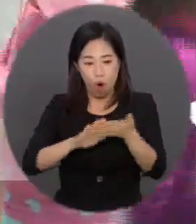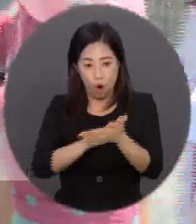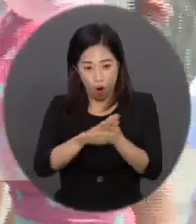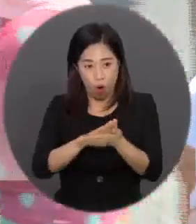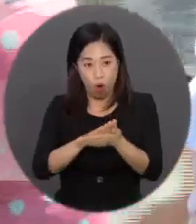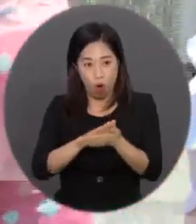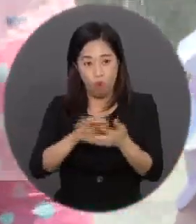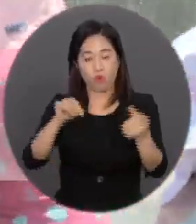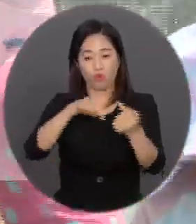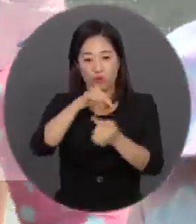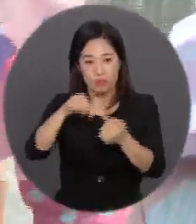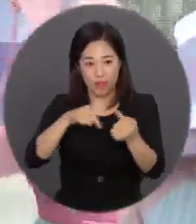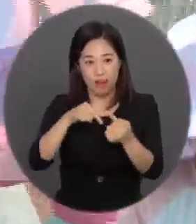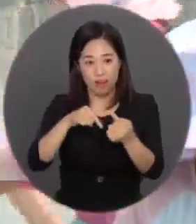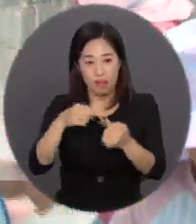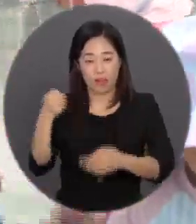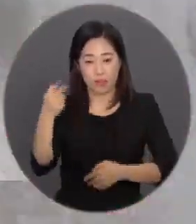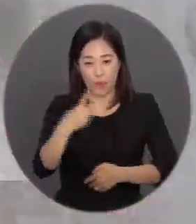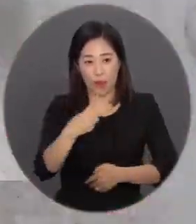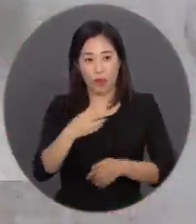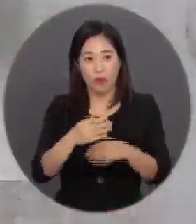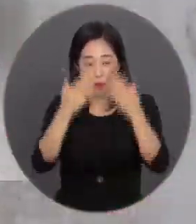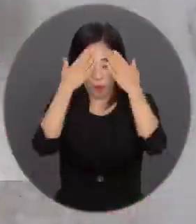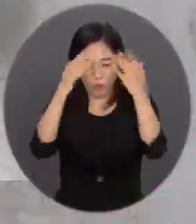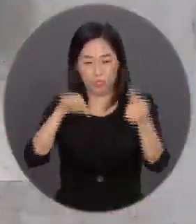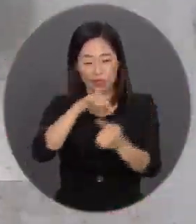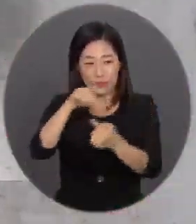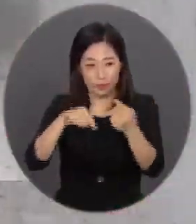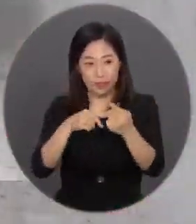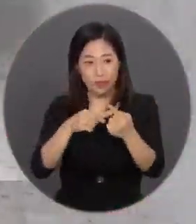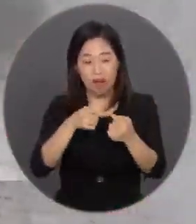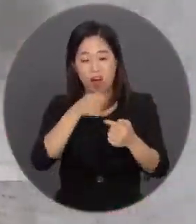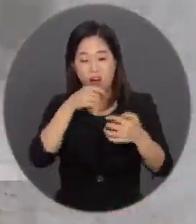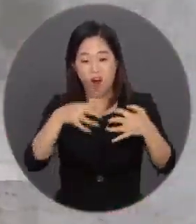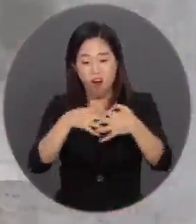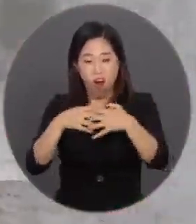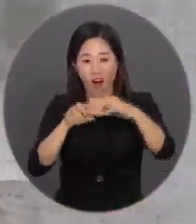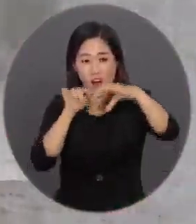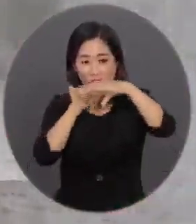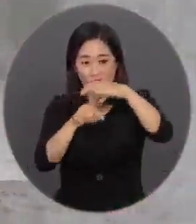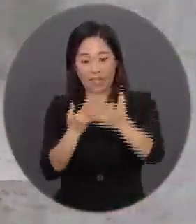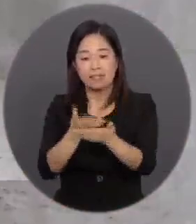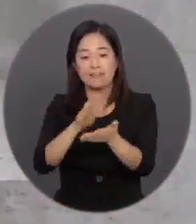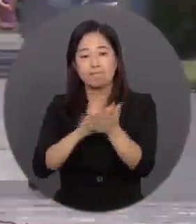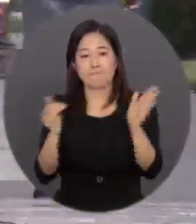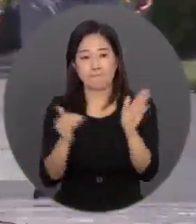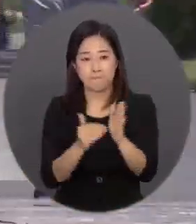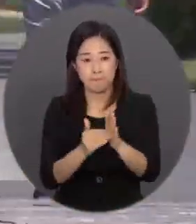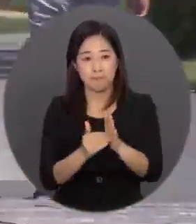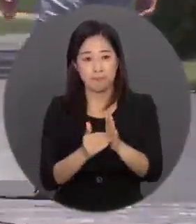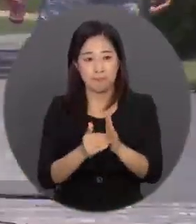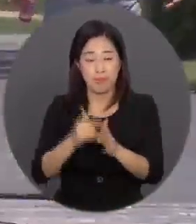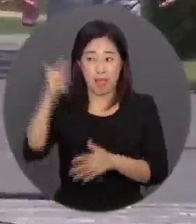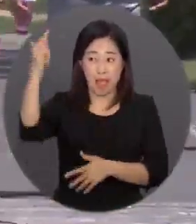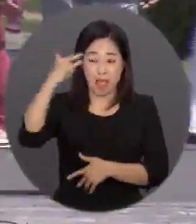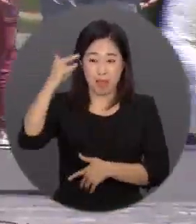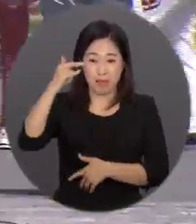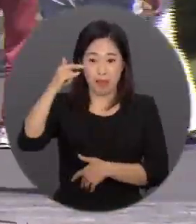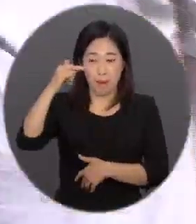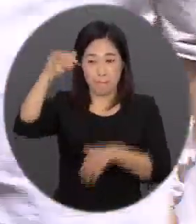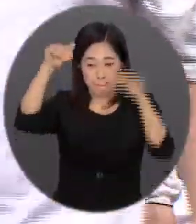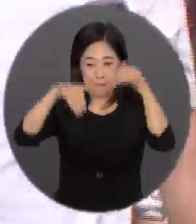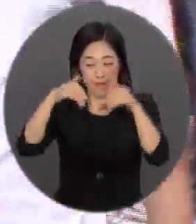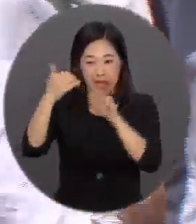있는 워터파크를 무료로 운영하고 시크릿 가든의 얼음 동굴도 손을 봤습니다. 햇빛과 비를 피할 수